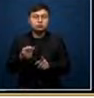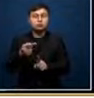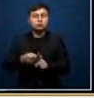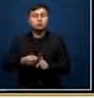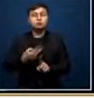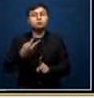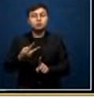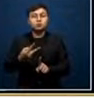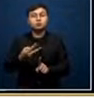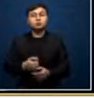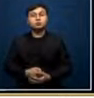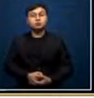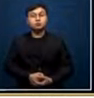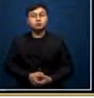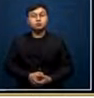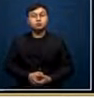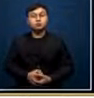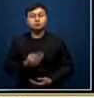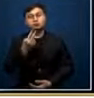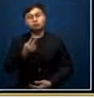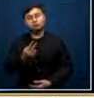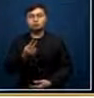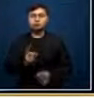ประมาทนะคะเรามองว่าการประเมินโดย